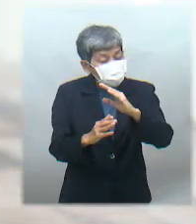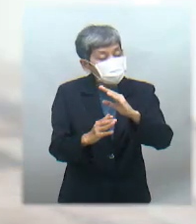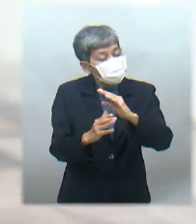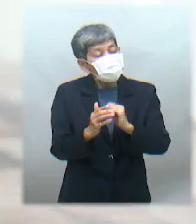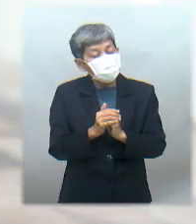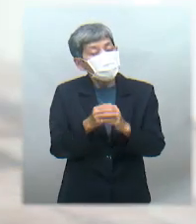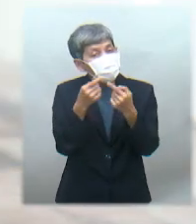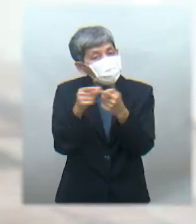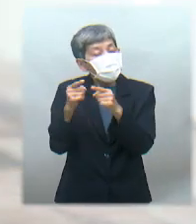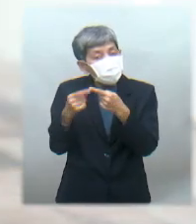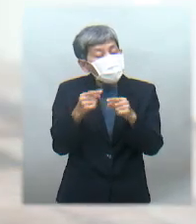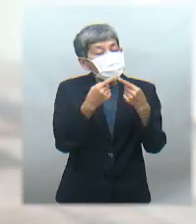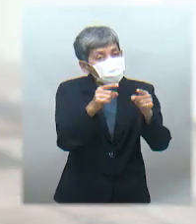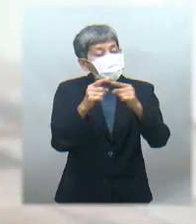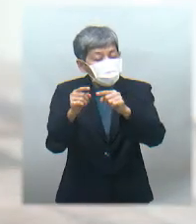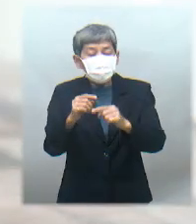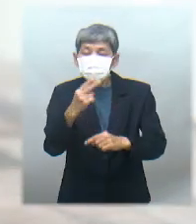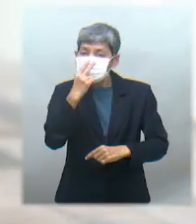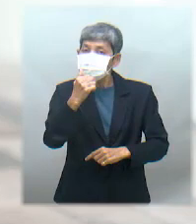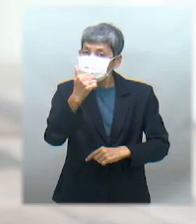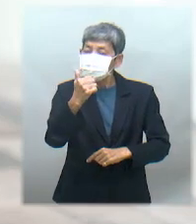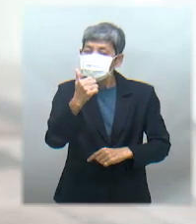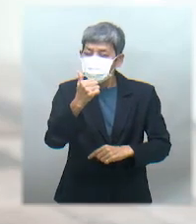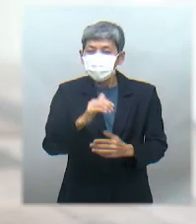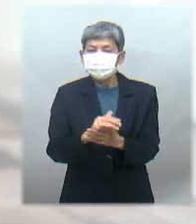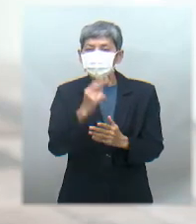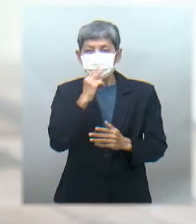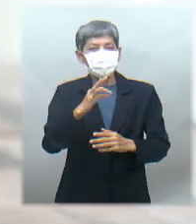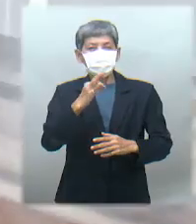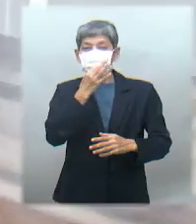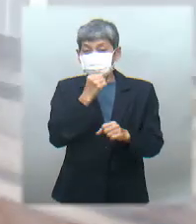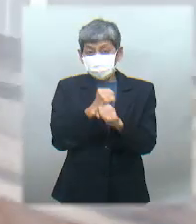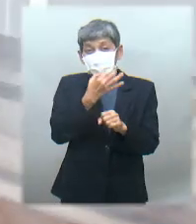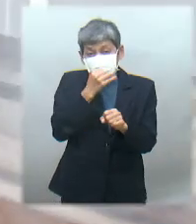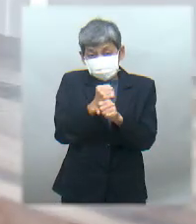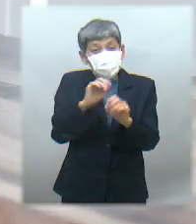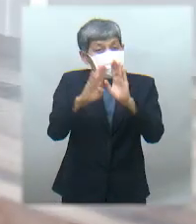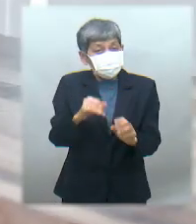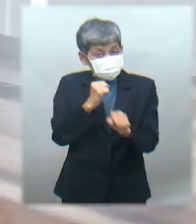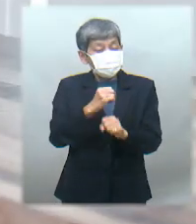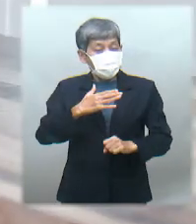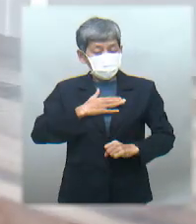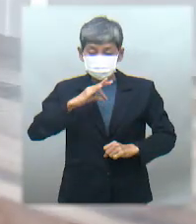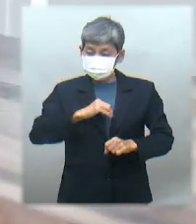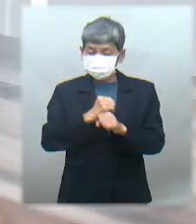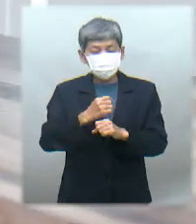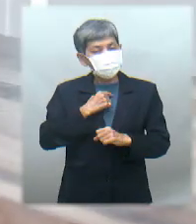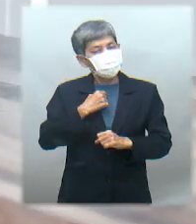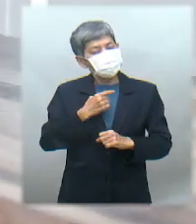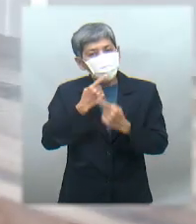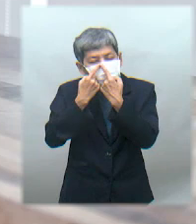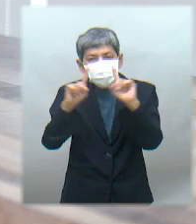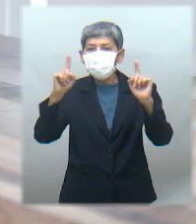ข้อทะไยและกบกับเรื่องของงานสำหรบรแกทำงาน Țางรู้สึงวาแปลกใหมน jud